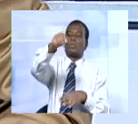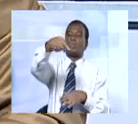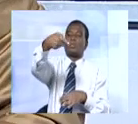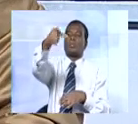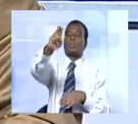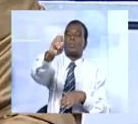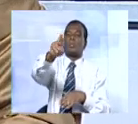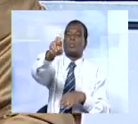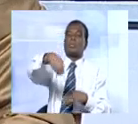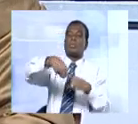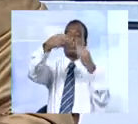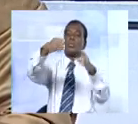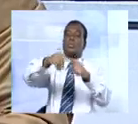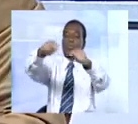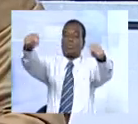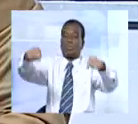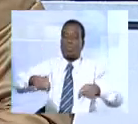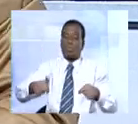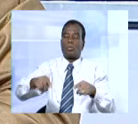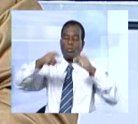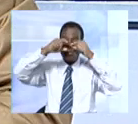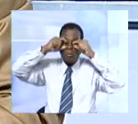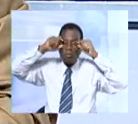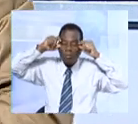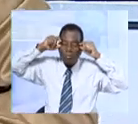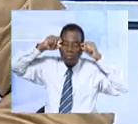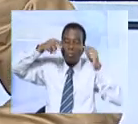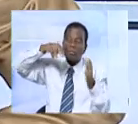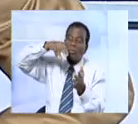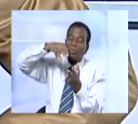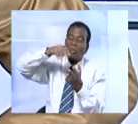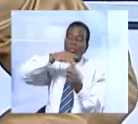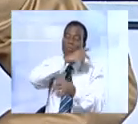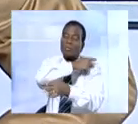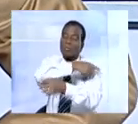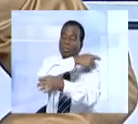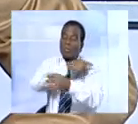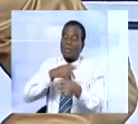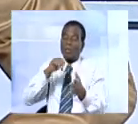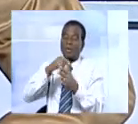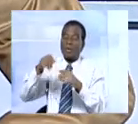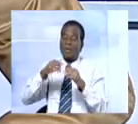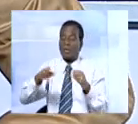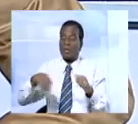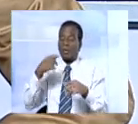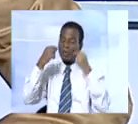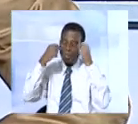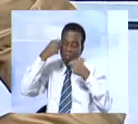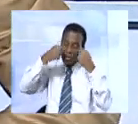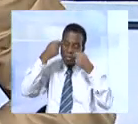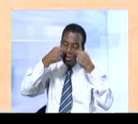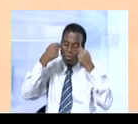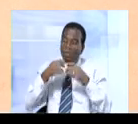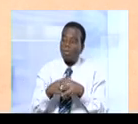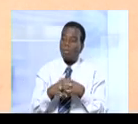d'Ivoire. Ils leur ont offert des tables-bancs et des lunettes pharmaceutiques à ceux des enfants qui ont des troubles de vue. Et Jeanne Atoubé.